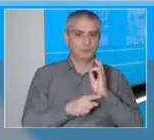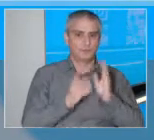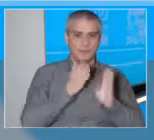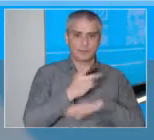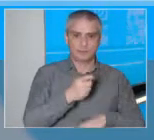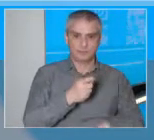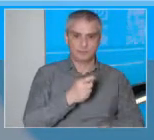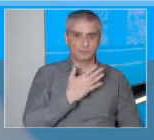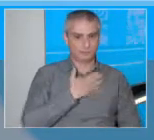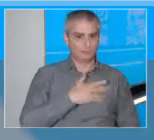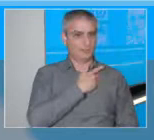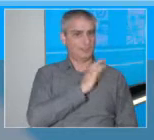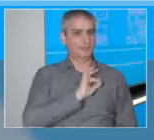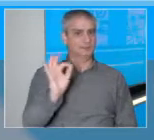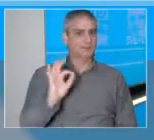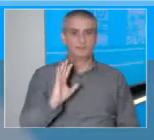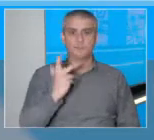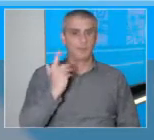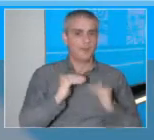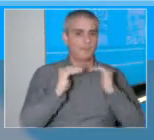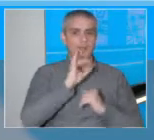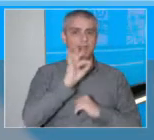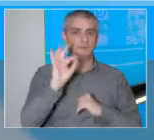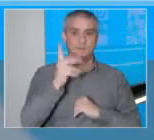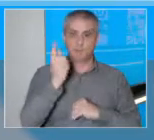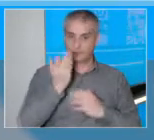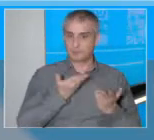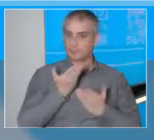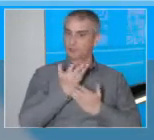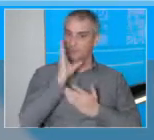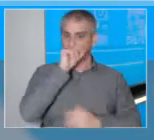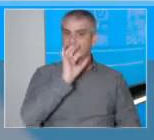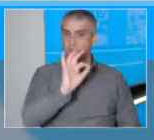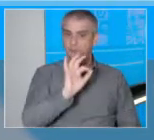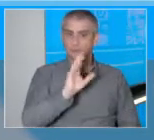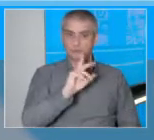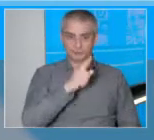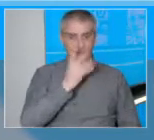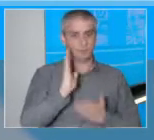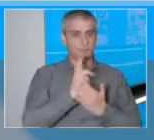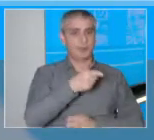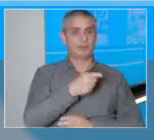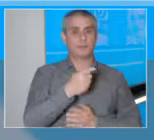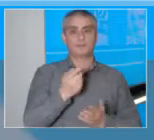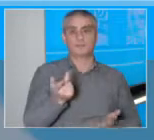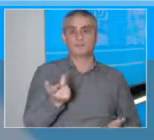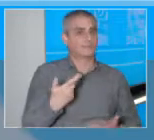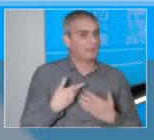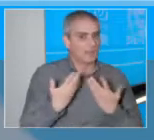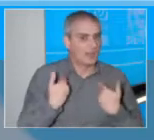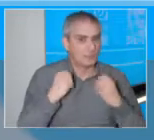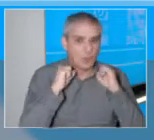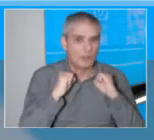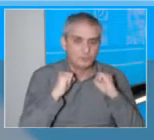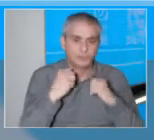נכנס לשם, אתה מאוד רוצה להצטיין. מה מדדי ההצטייניות? האם אתה תשרת את האג'נדה שהמערכת מכתיבה לך? ואז לא פעם אנחנו מוצאים אנשים... אבל אין לנו עמוד